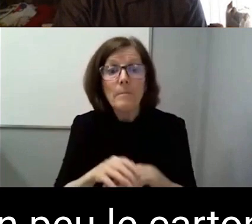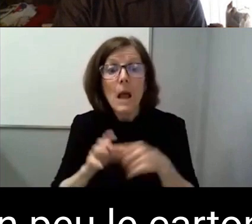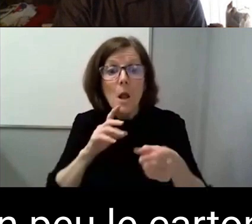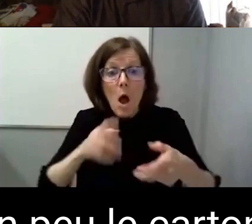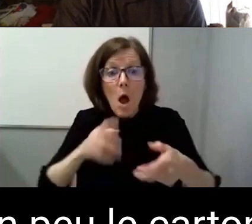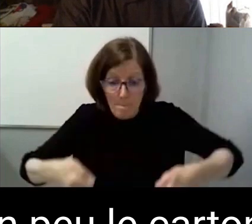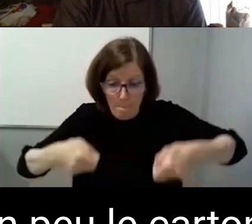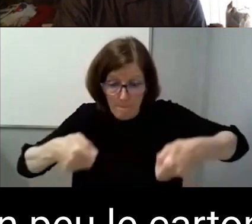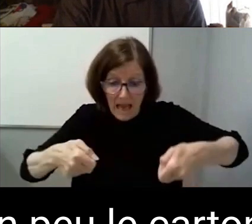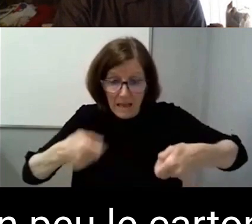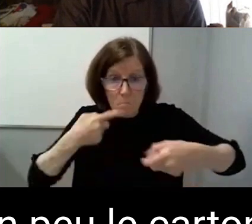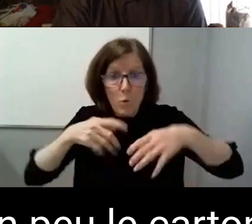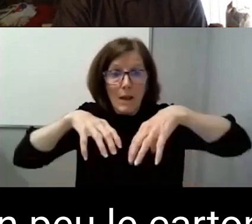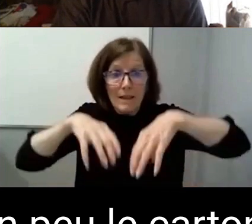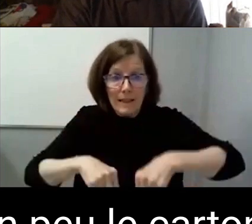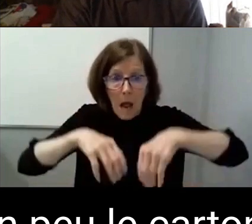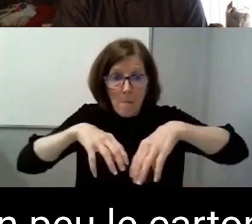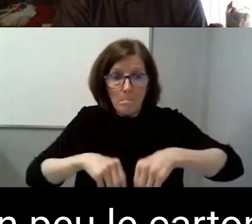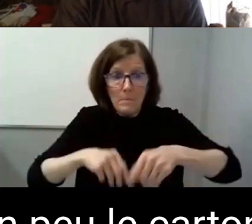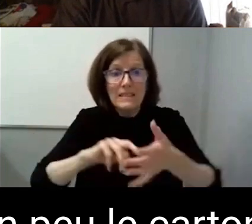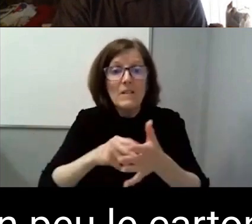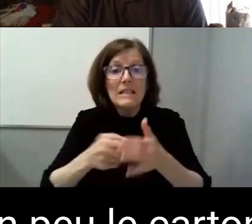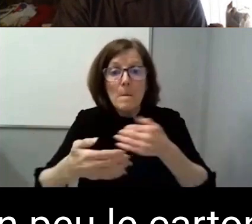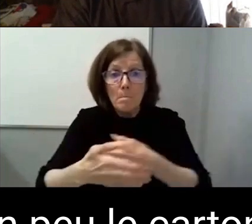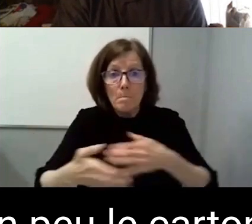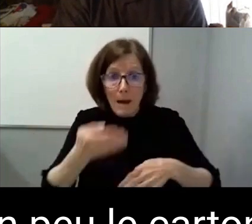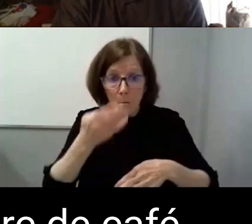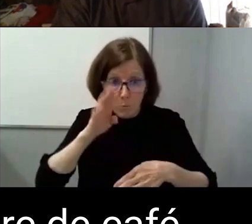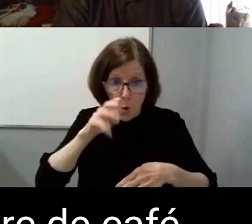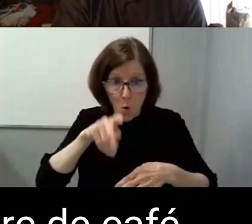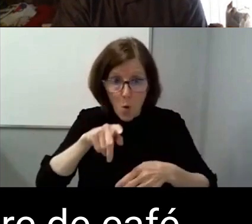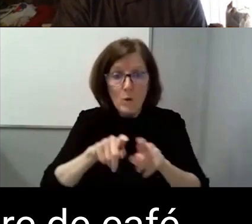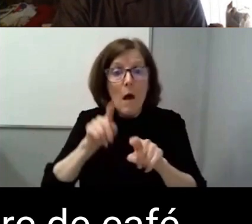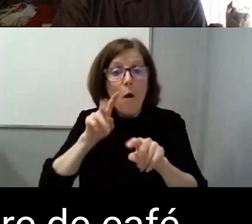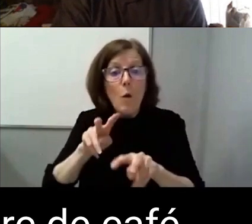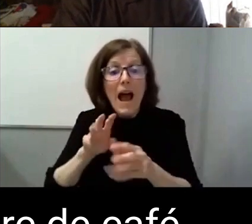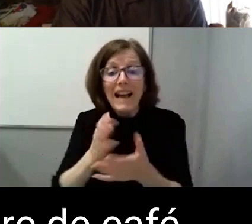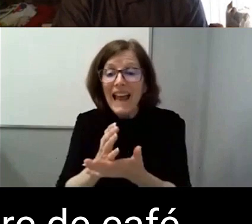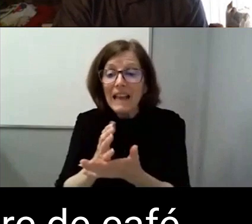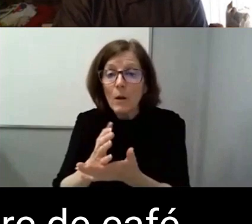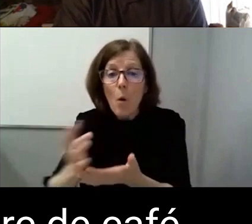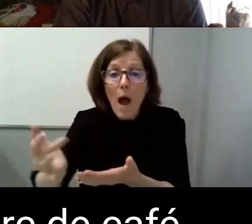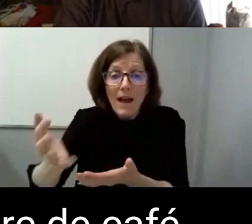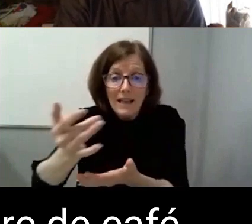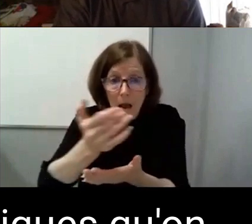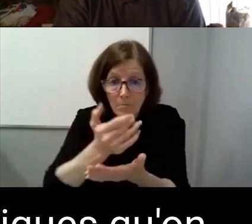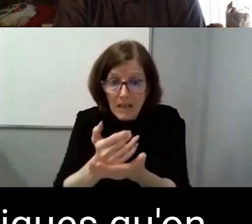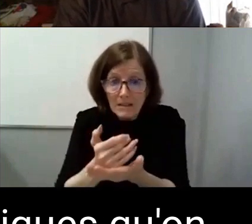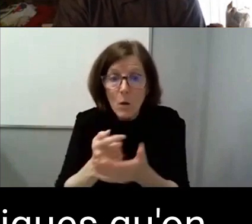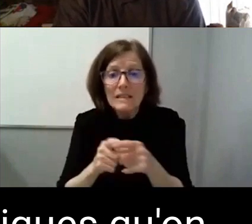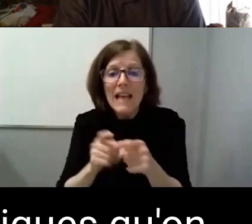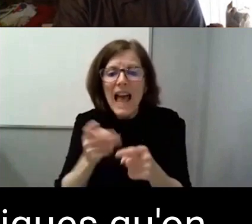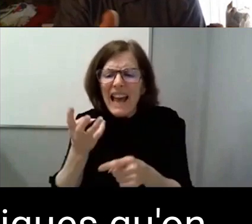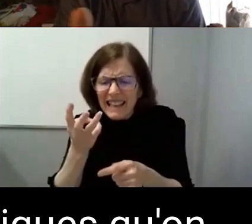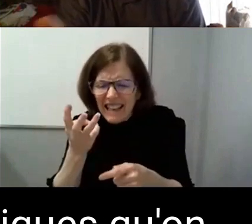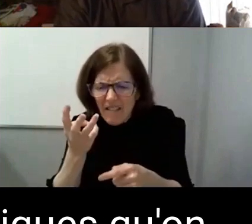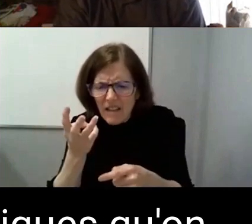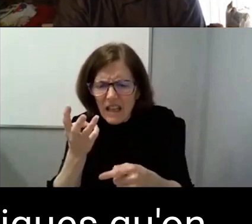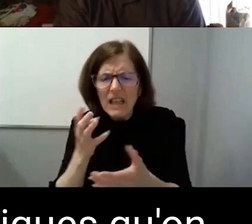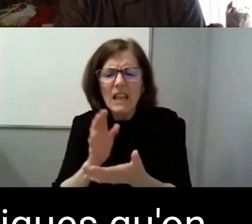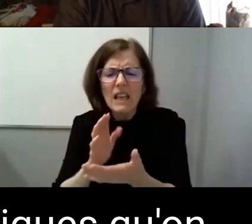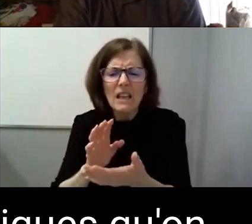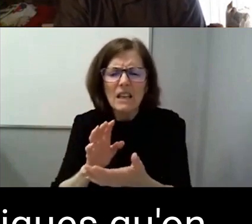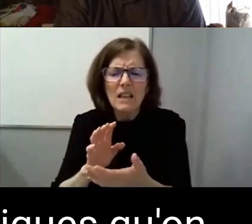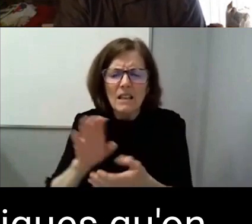de trempage, le bac bleu. Vous voyez un peu le carton qu'on avait ramassé. Il y avait aussi du marc de café, des feuilles mortes, puis